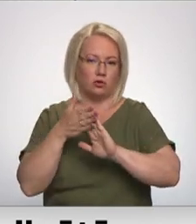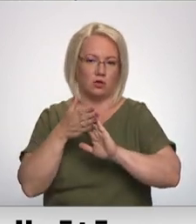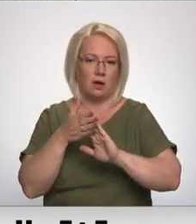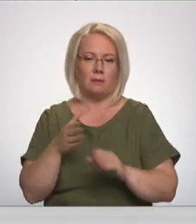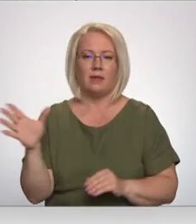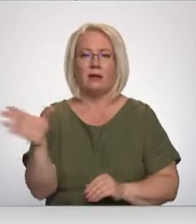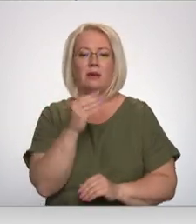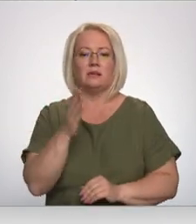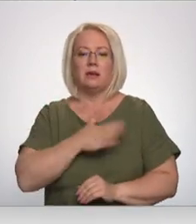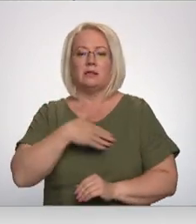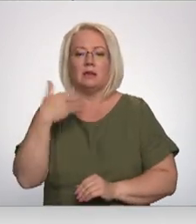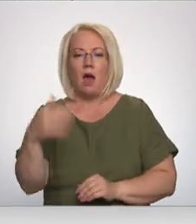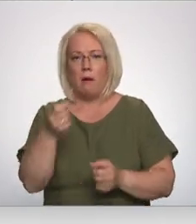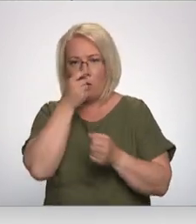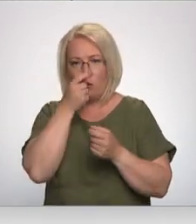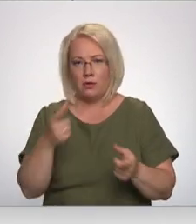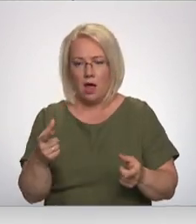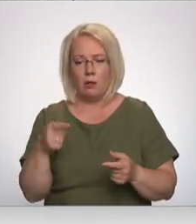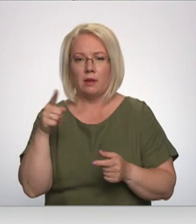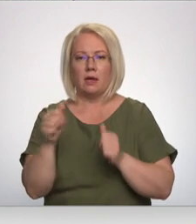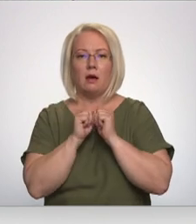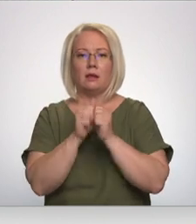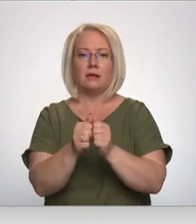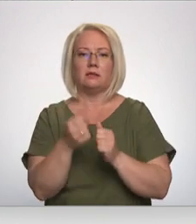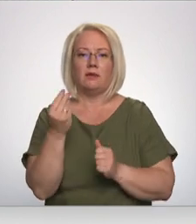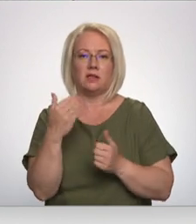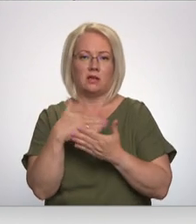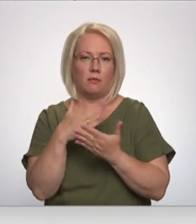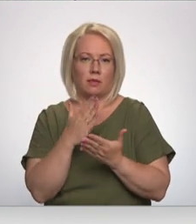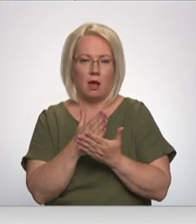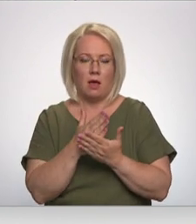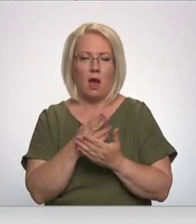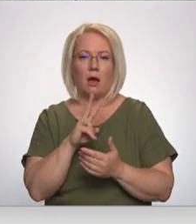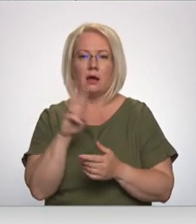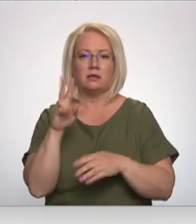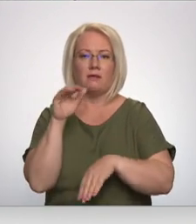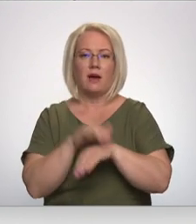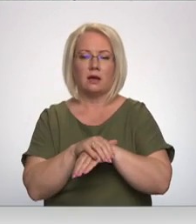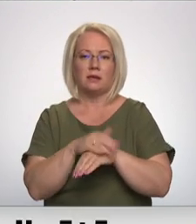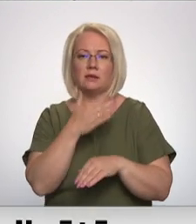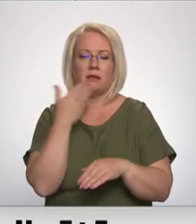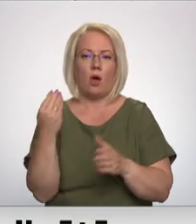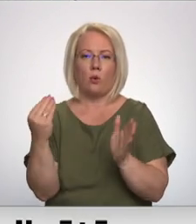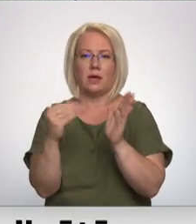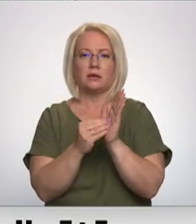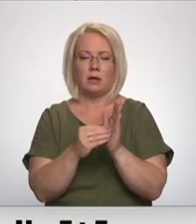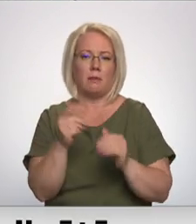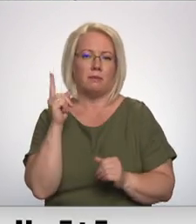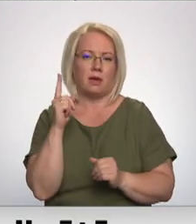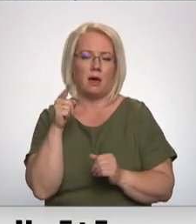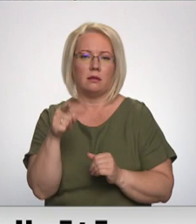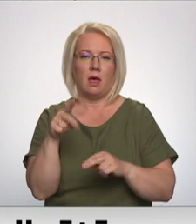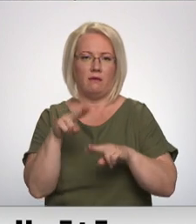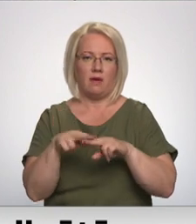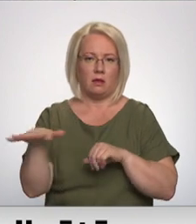tā sāpe un nelaime ir tajā līdzfinansējuma daļā, kas faktiski nav iezīmējama tikai konkrēti tai